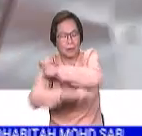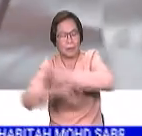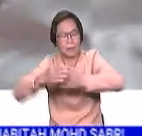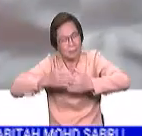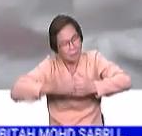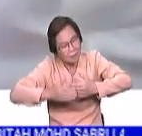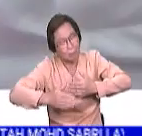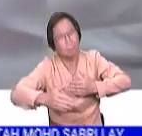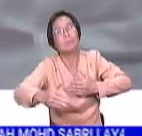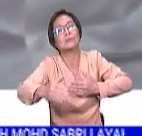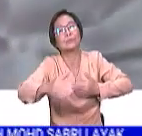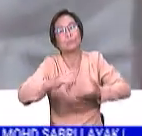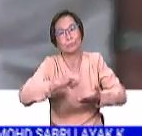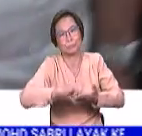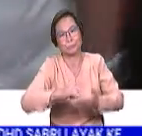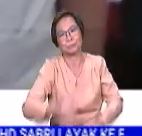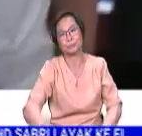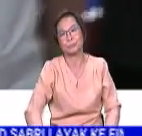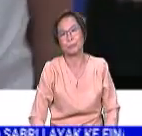Selepas itu